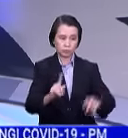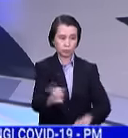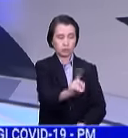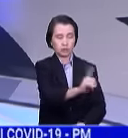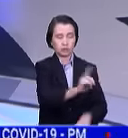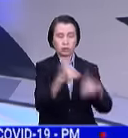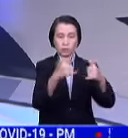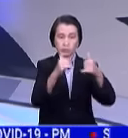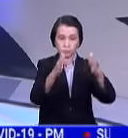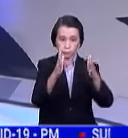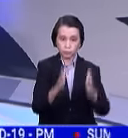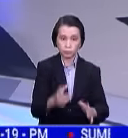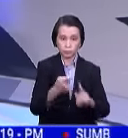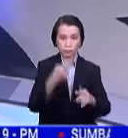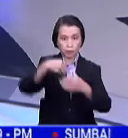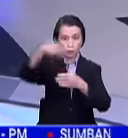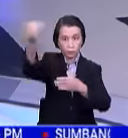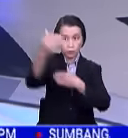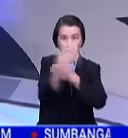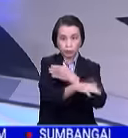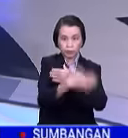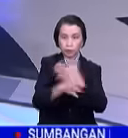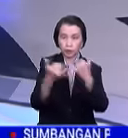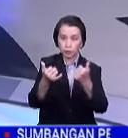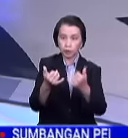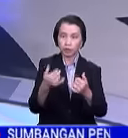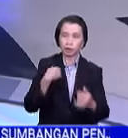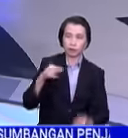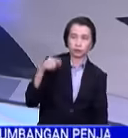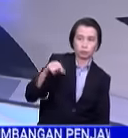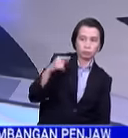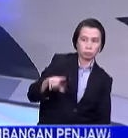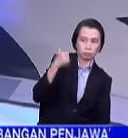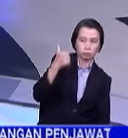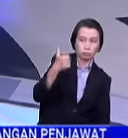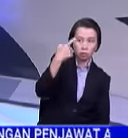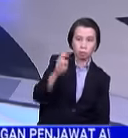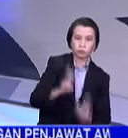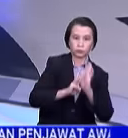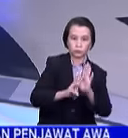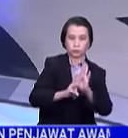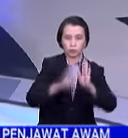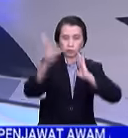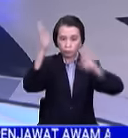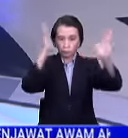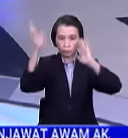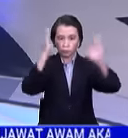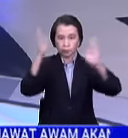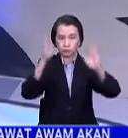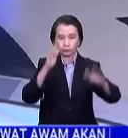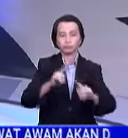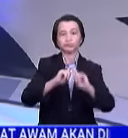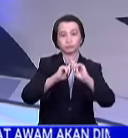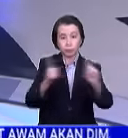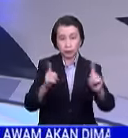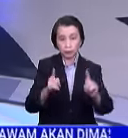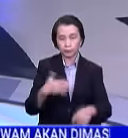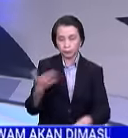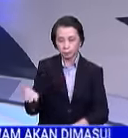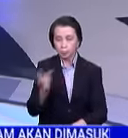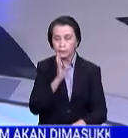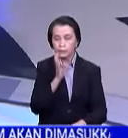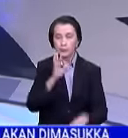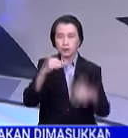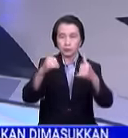mana-mana pemain terutama dari luar negara yang mempunyai kualiti terbaik bagi mewakili skuad kebangsaan. Bagaimanapun, jelas beliau,